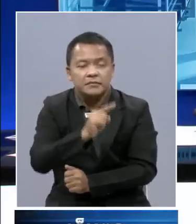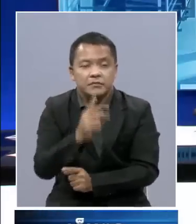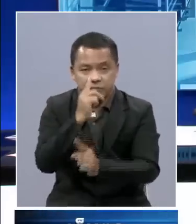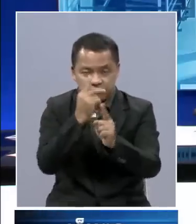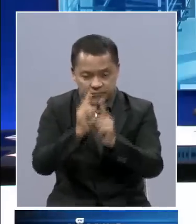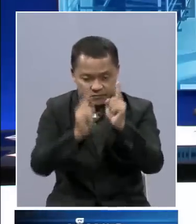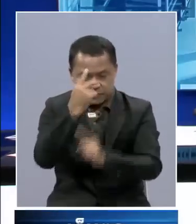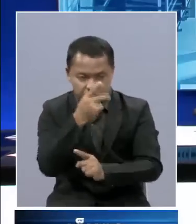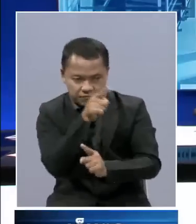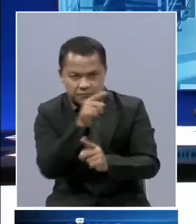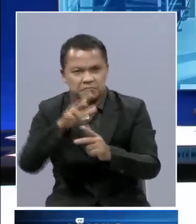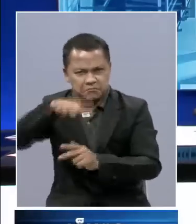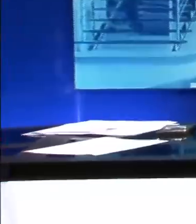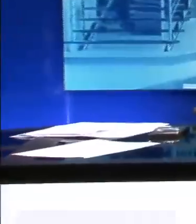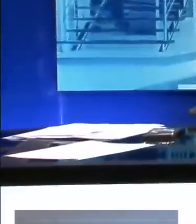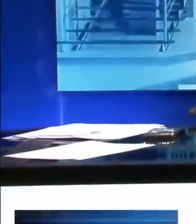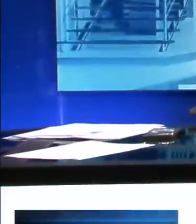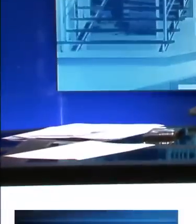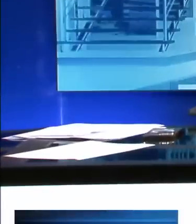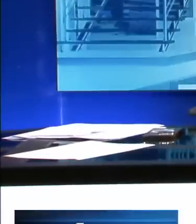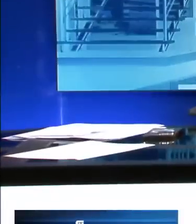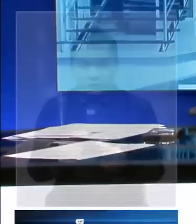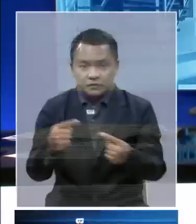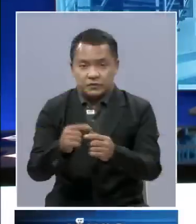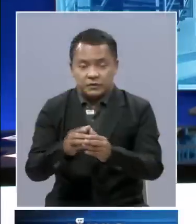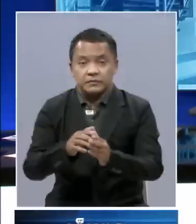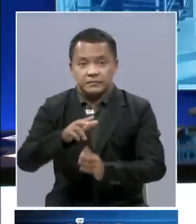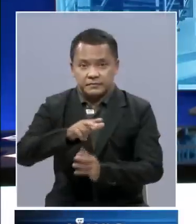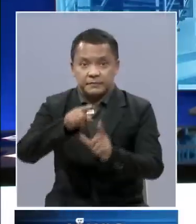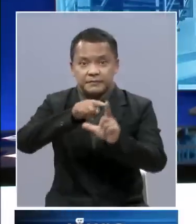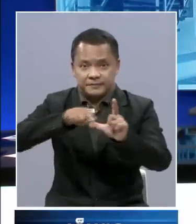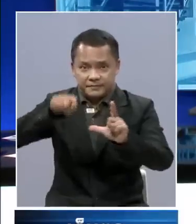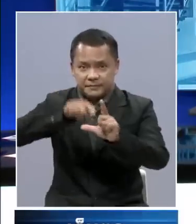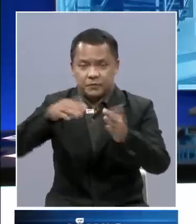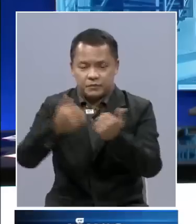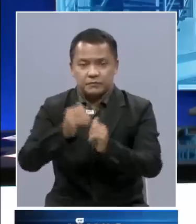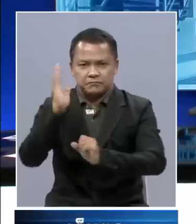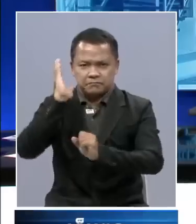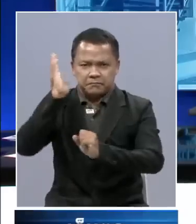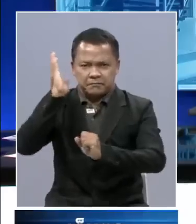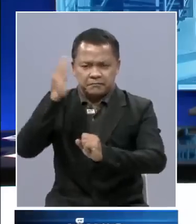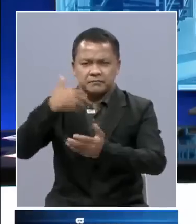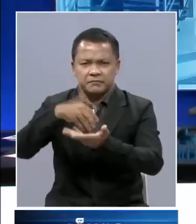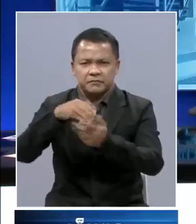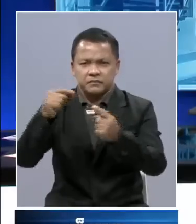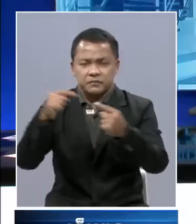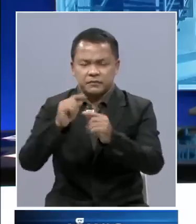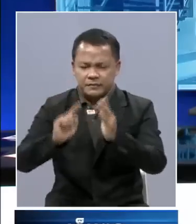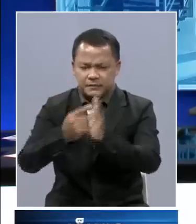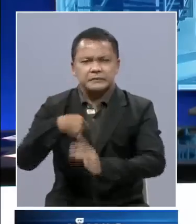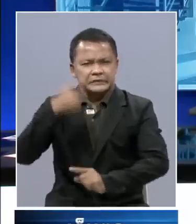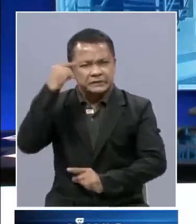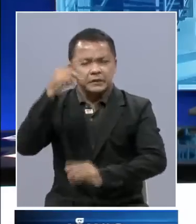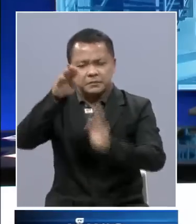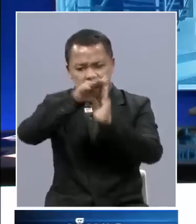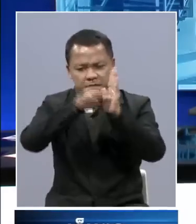เมินดูเหมือนคอนเนคชั่นเพื่อไทยเขาจะเยอะกว่า วันนี้นะครับดูความเคลื่อนไหวของทางก้าวไกลกันหน่อยนะครับวันนี้มีการแถลงข่าวจริงๆคือโฟกัสตอนแรกเนี่ยเรื่องของนโ